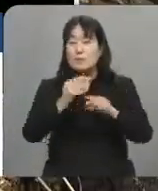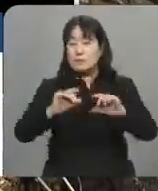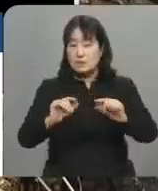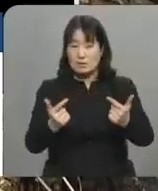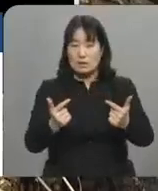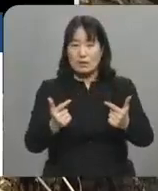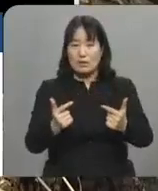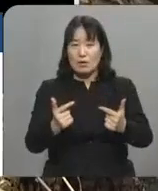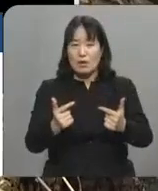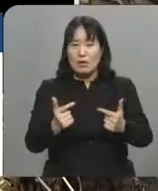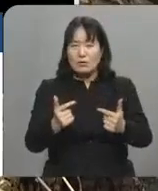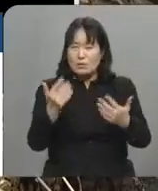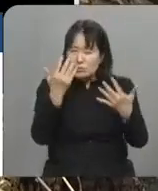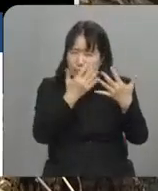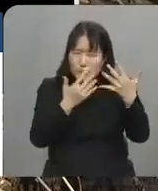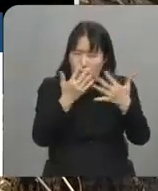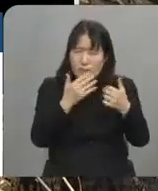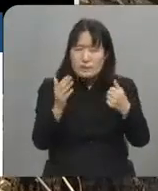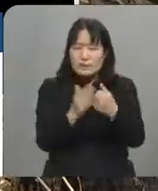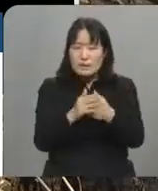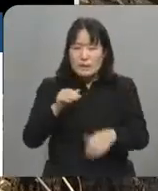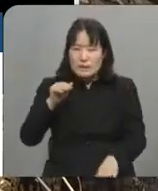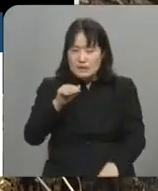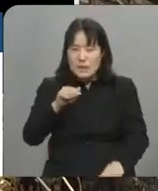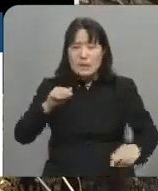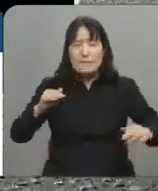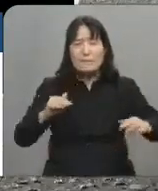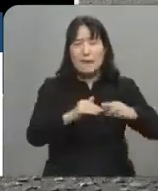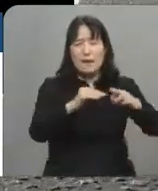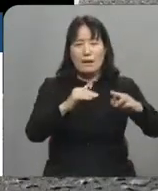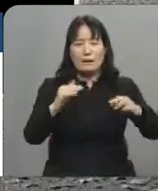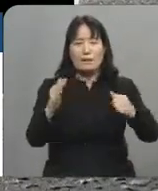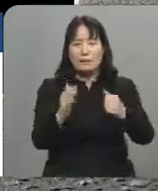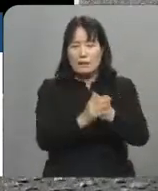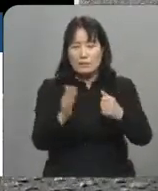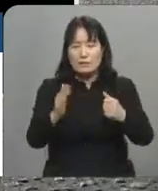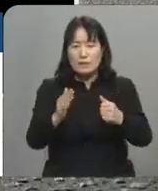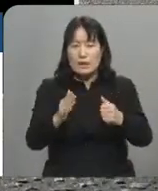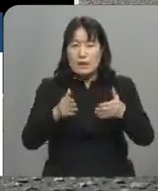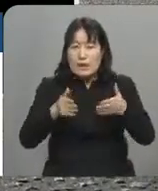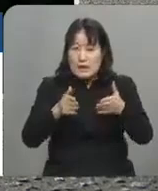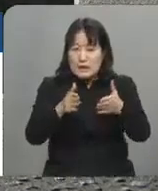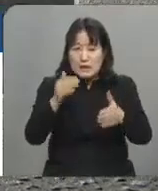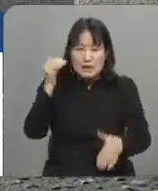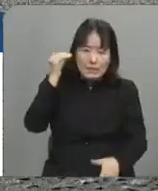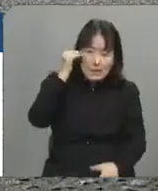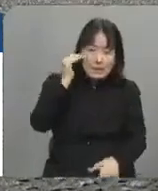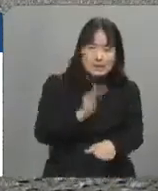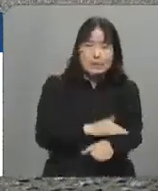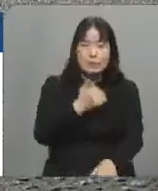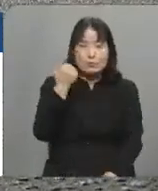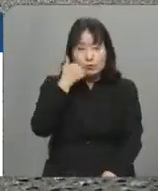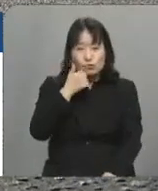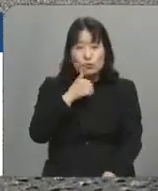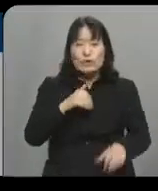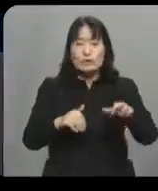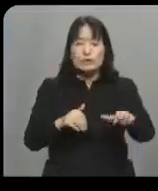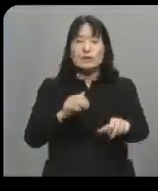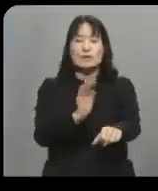또 잘 보이지 않아 승용차가 충돌한 것이기 때문에 진로 방해의 트랙터 과실이 더 크다고 볼 수